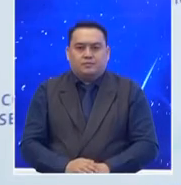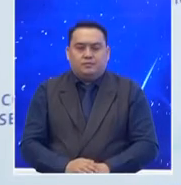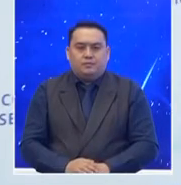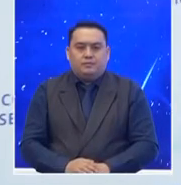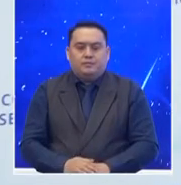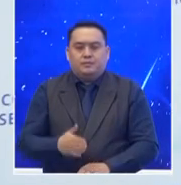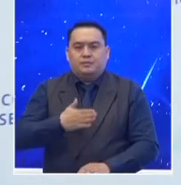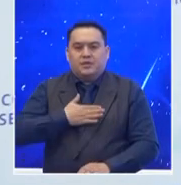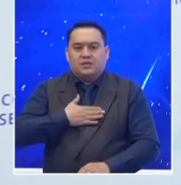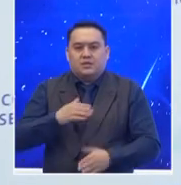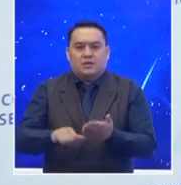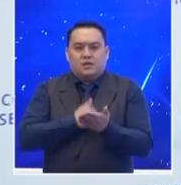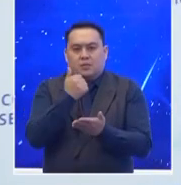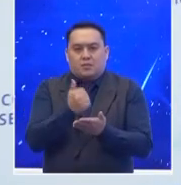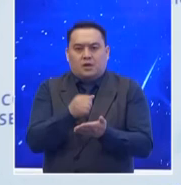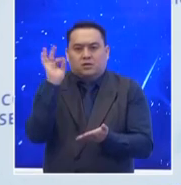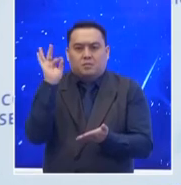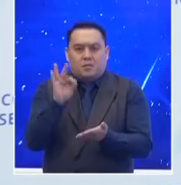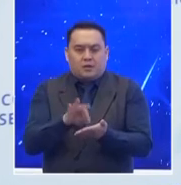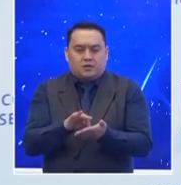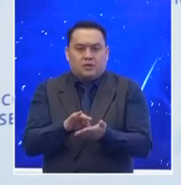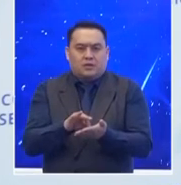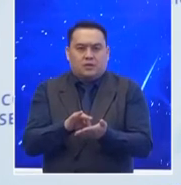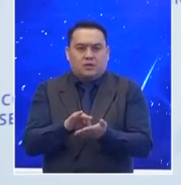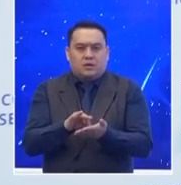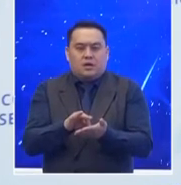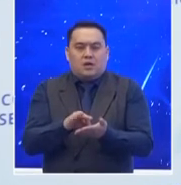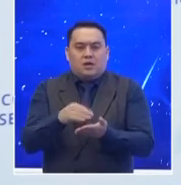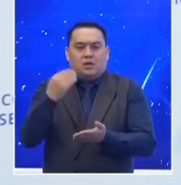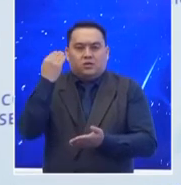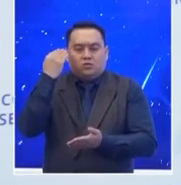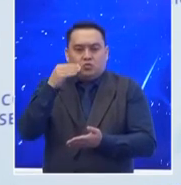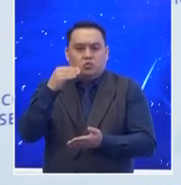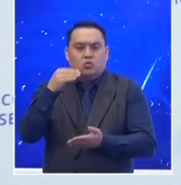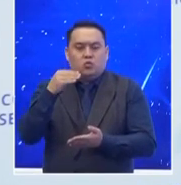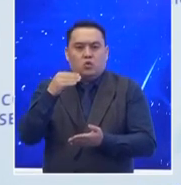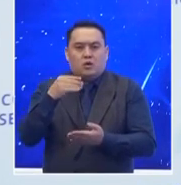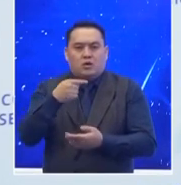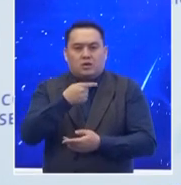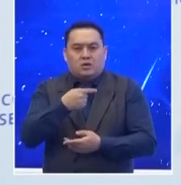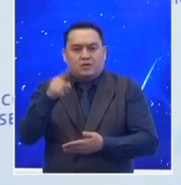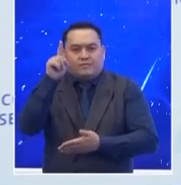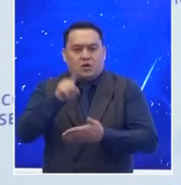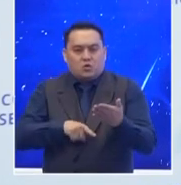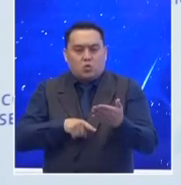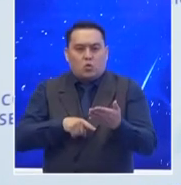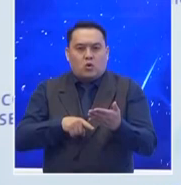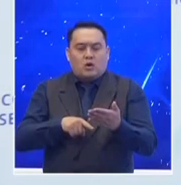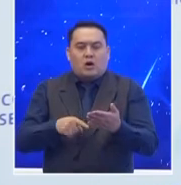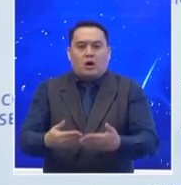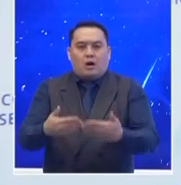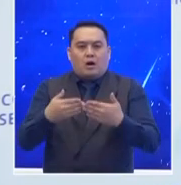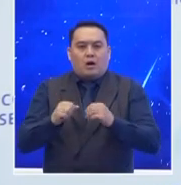Негізді мақсат ол мына діни теріс ағымға бармау, иммунитетін қалыптастыру, соның